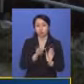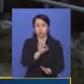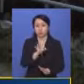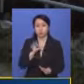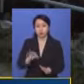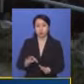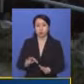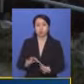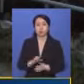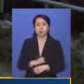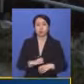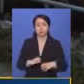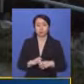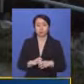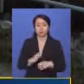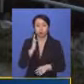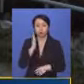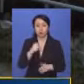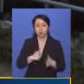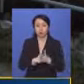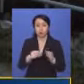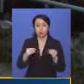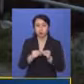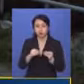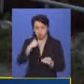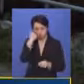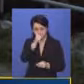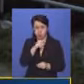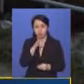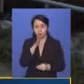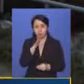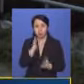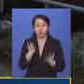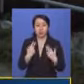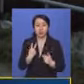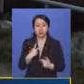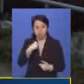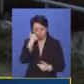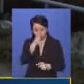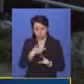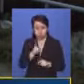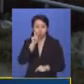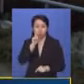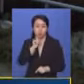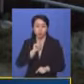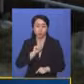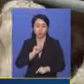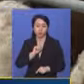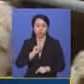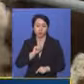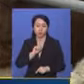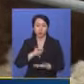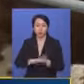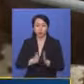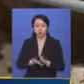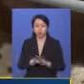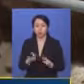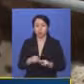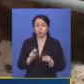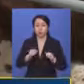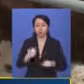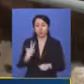института финансирования, до 10 лет. Со сроком каникул 2 года. То есть очень удобные такие механизмы. Которые позволили